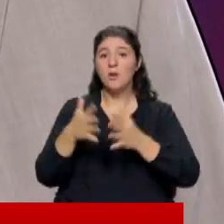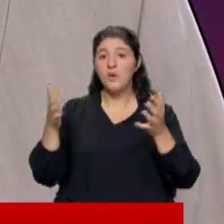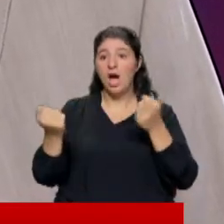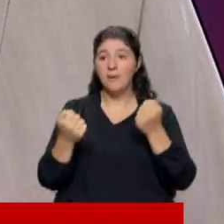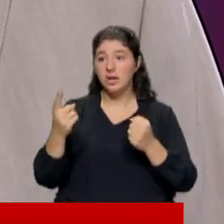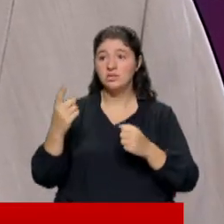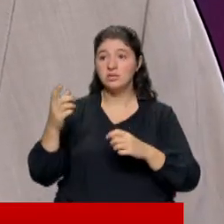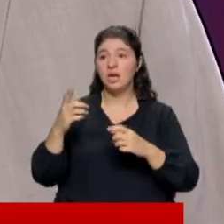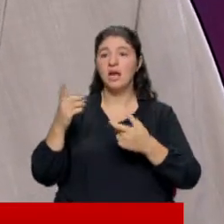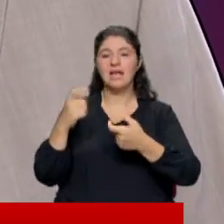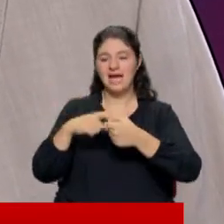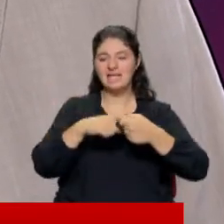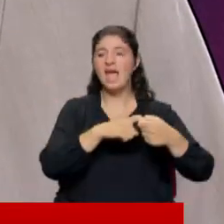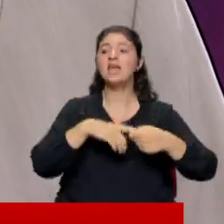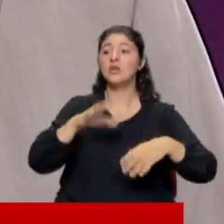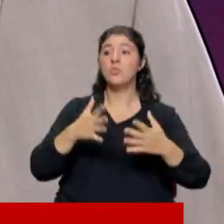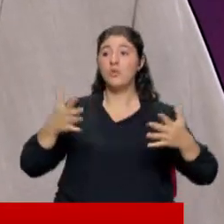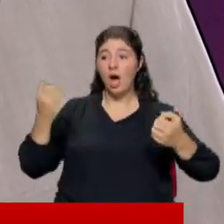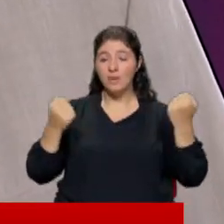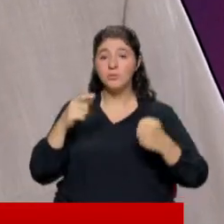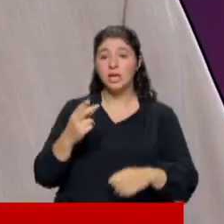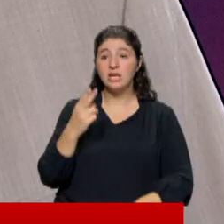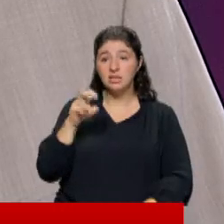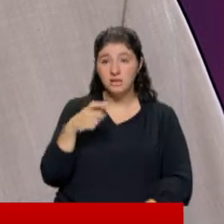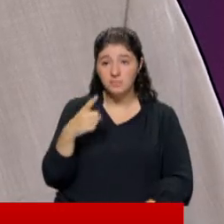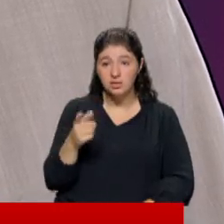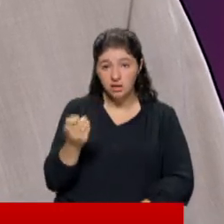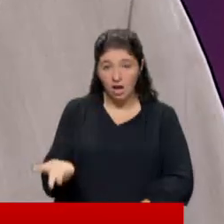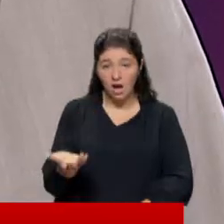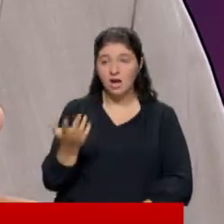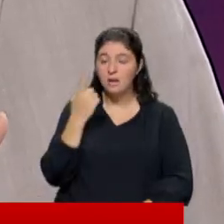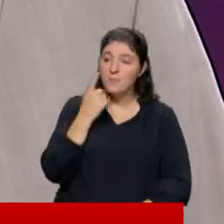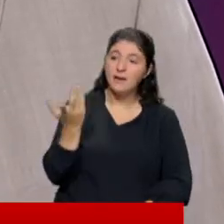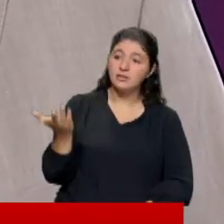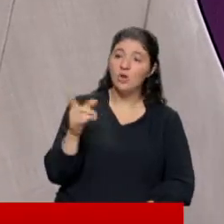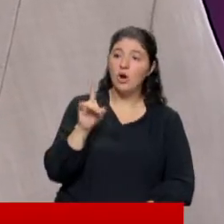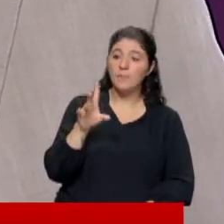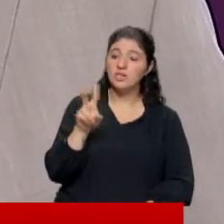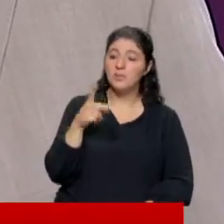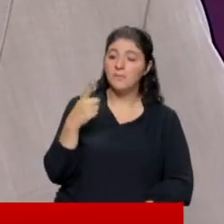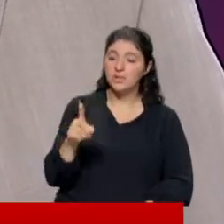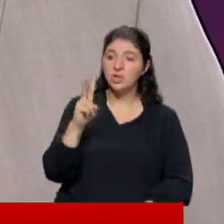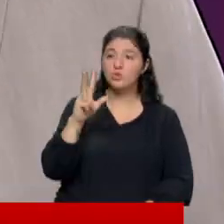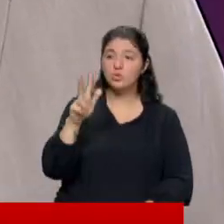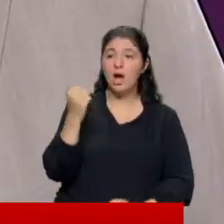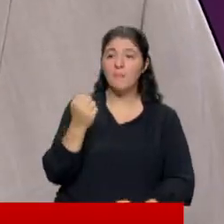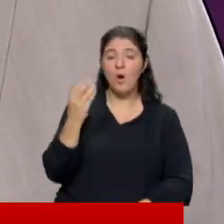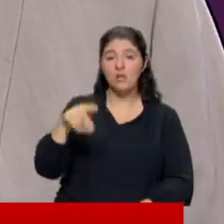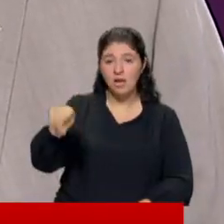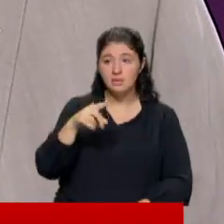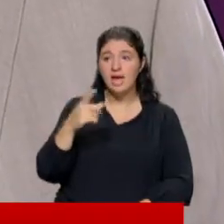araçsa, römork değil de büyük araçlarsa bunlar 7-8 bin lira. Yani baktığınız zaman 15-20 bin lira 2-3 arabası